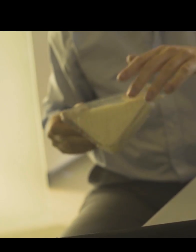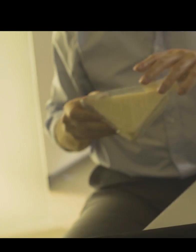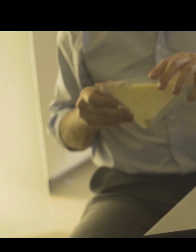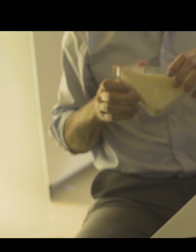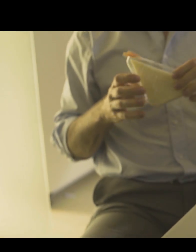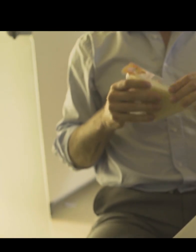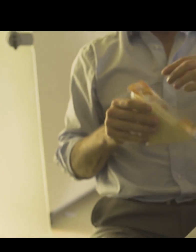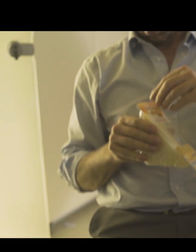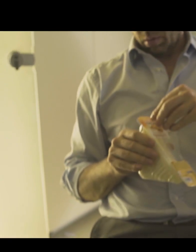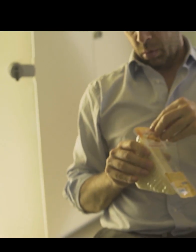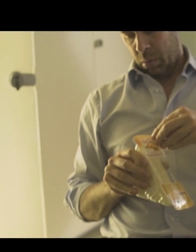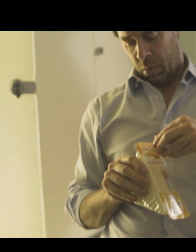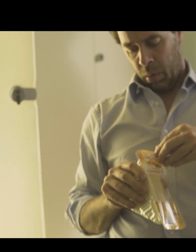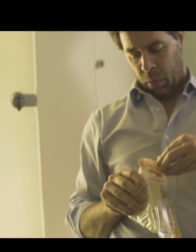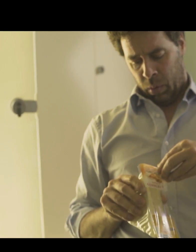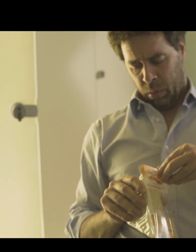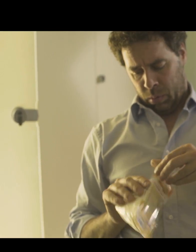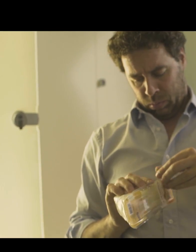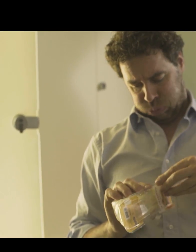plastica.